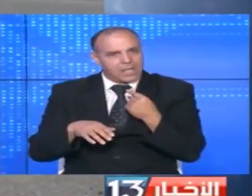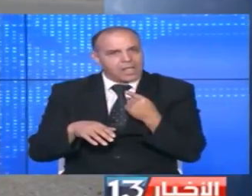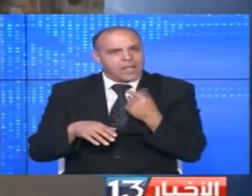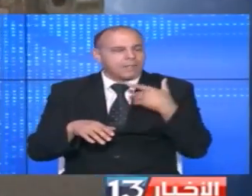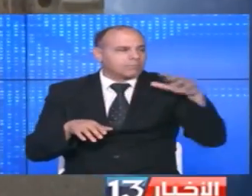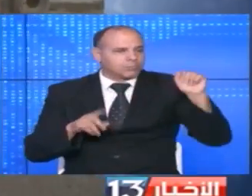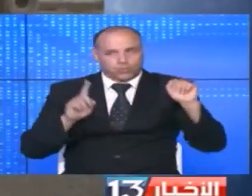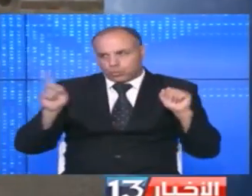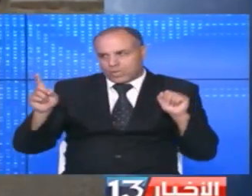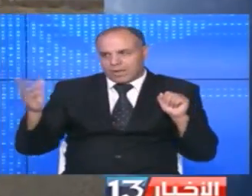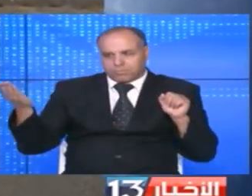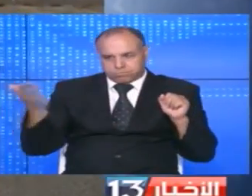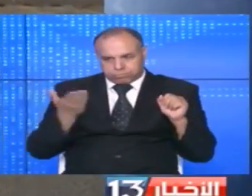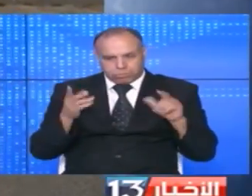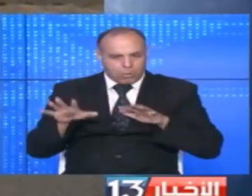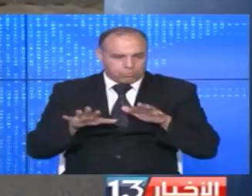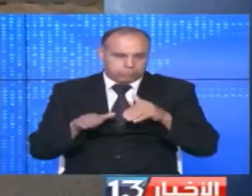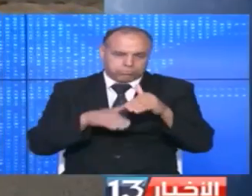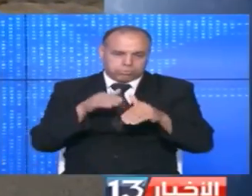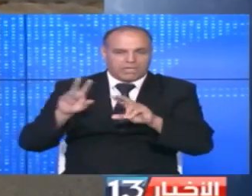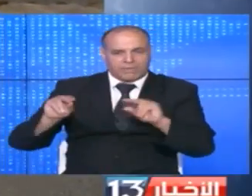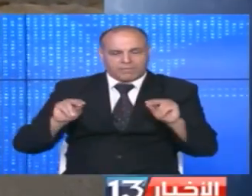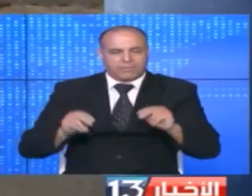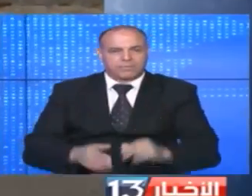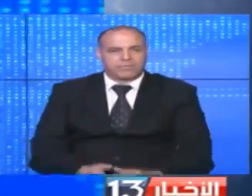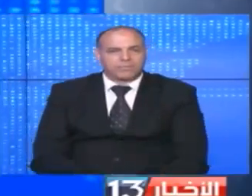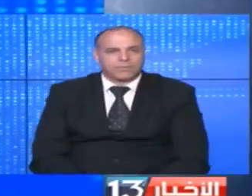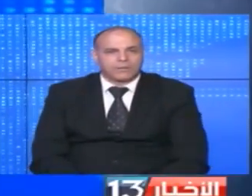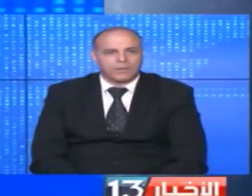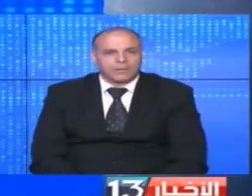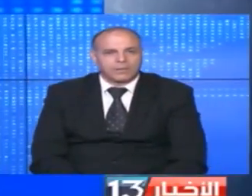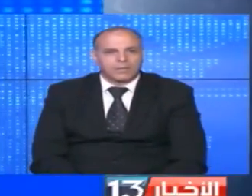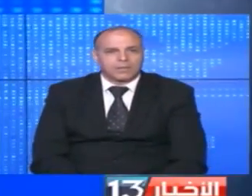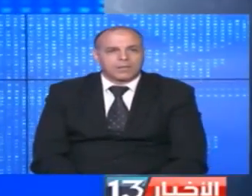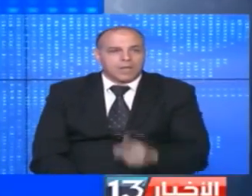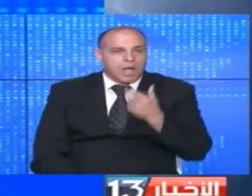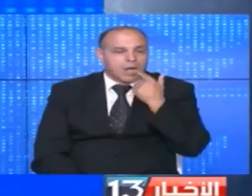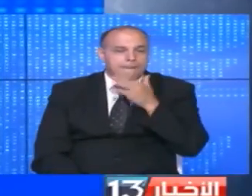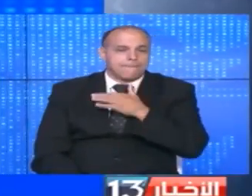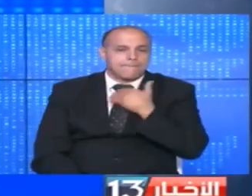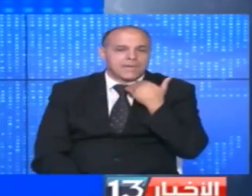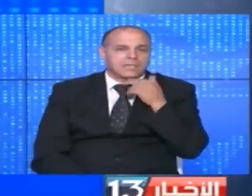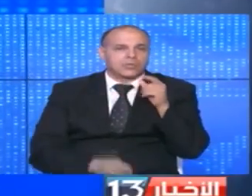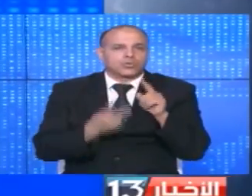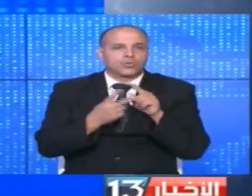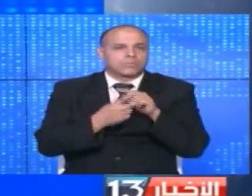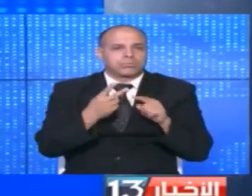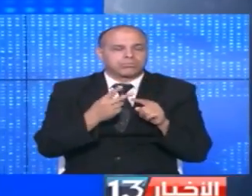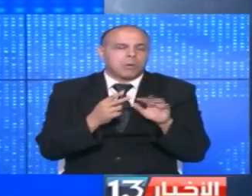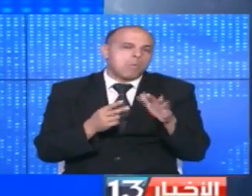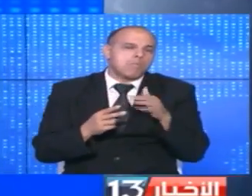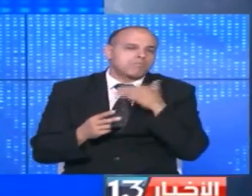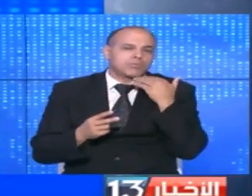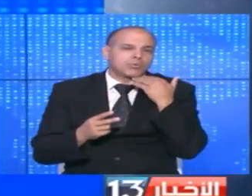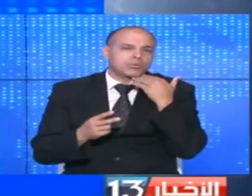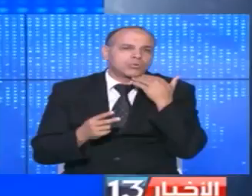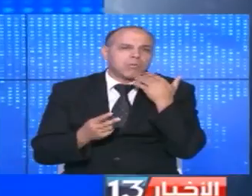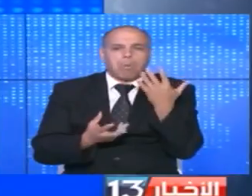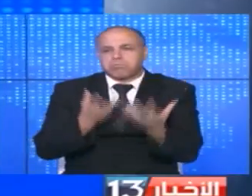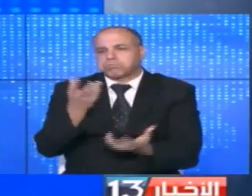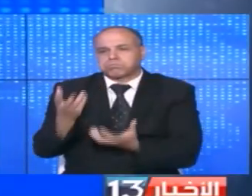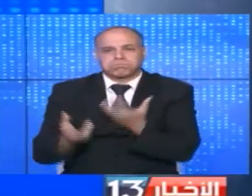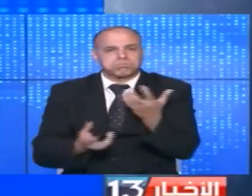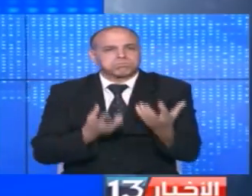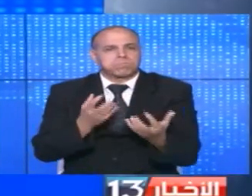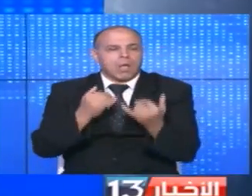الاخر الى اتخاذ خطوه ممثله اثارها مقتل مهجرين على الاقل بسبب حريق ينشب في